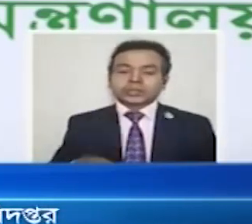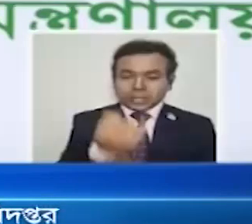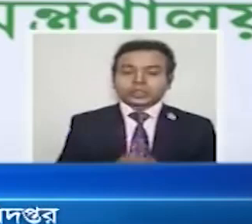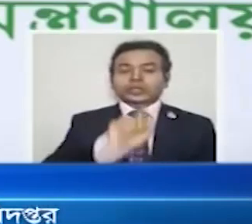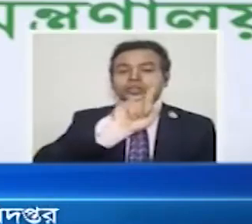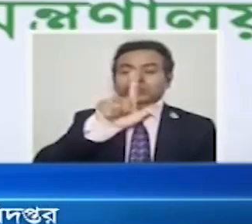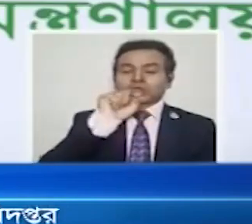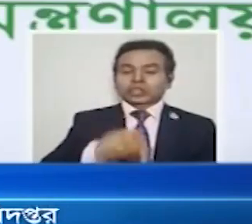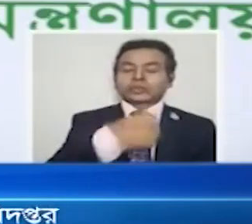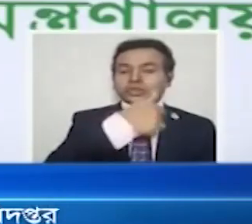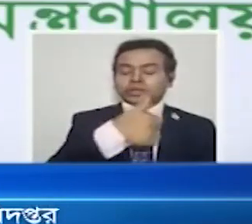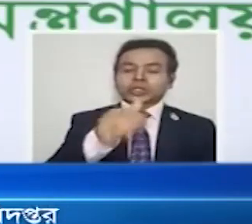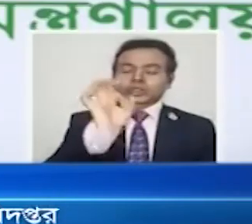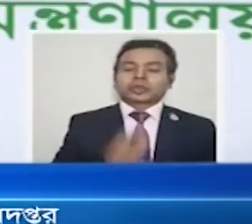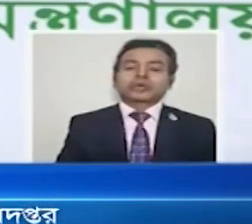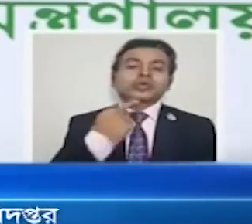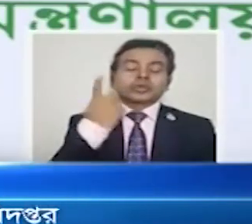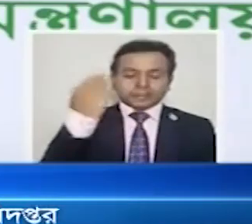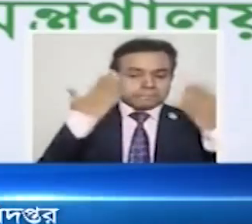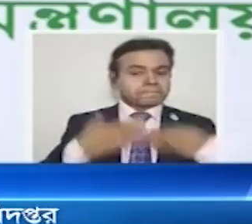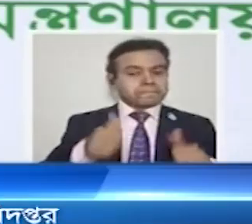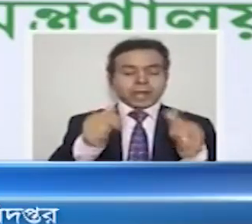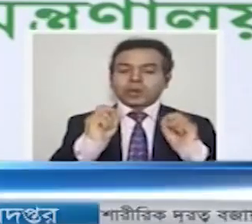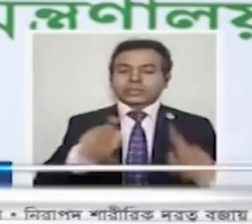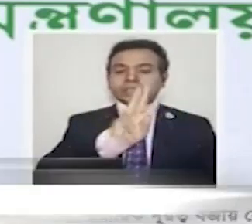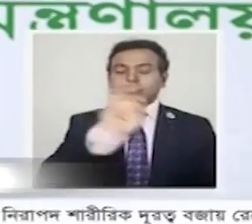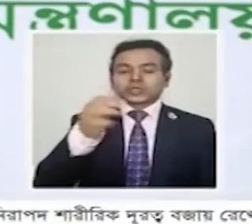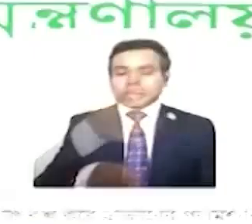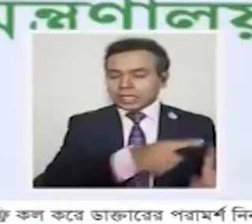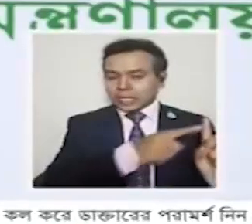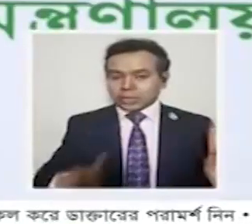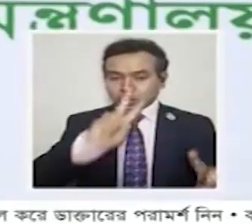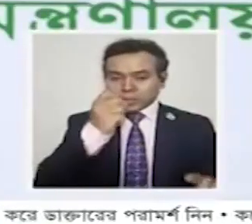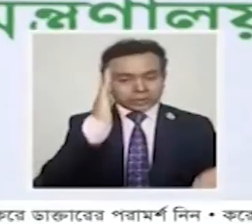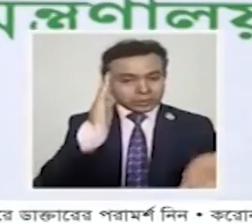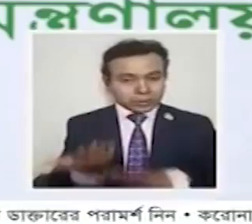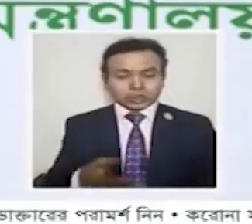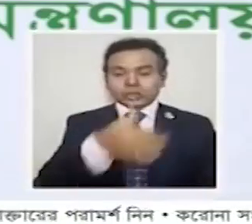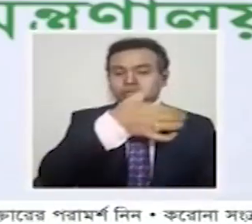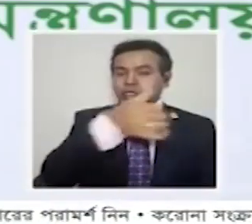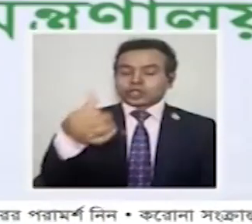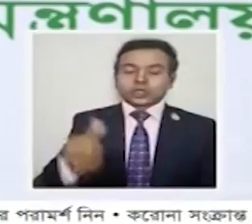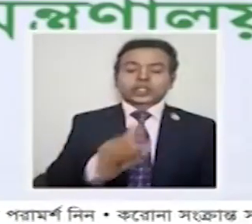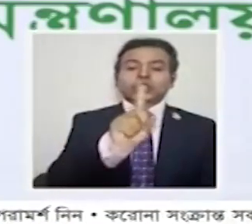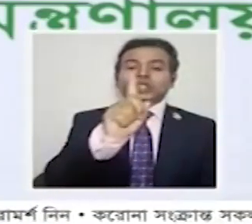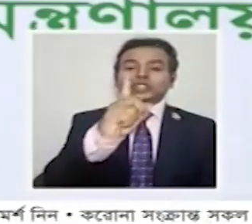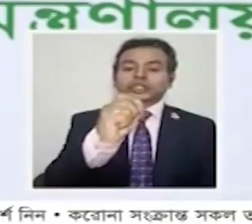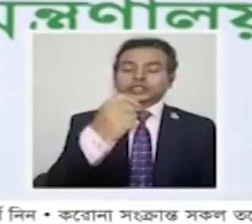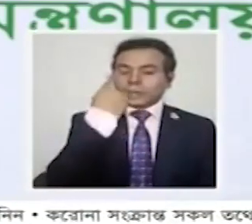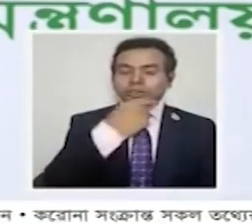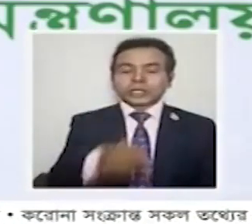জন। 24 ঘন্টার রিপোর্ট অনুযায়ী শনাক্তের হার 17.66%। গত 24 ঘন্টায় মৃত্যুবরণ করেছেন 28